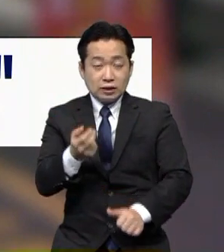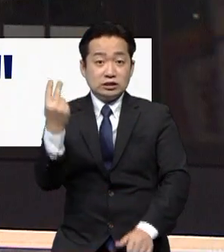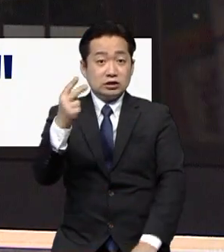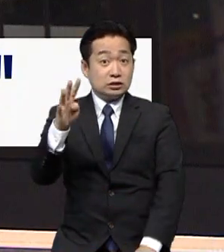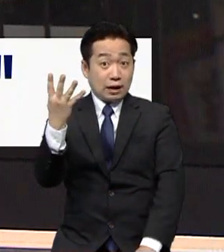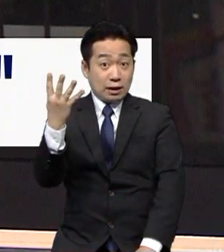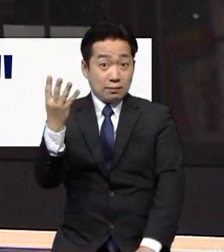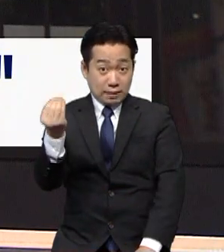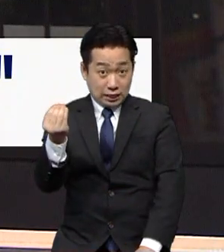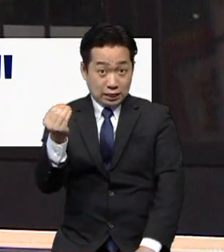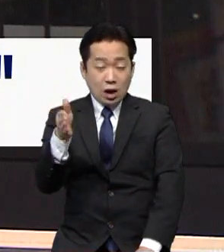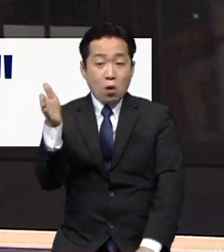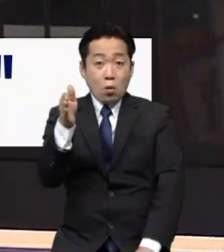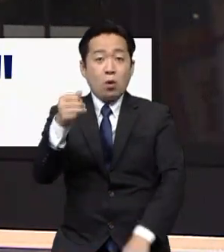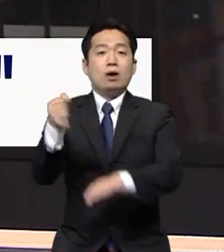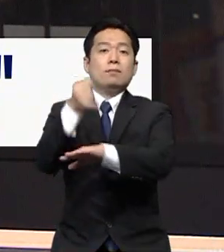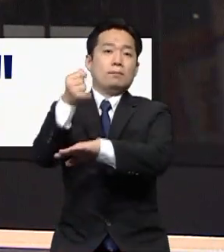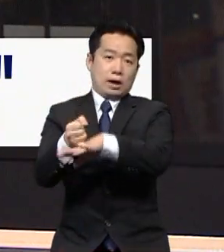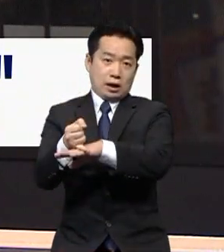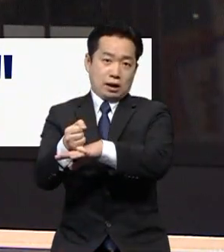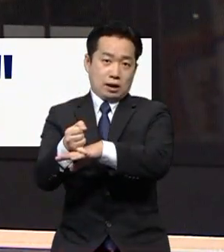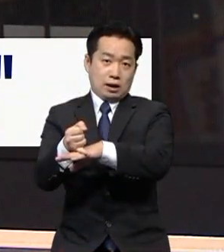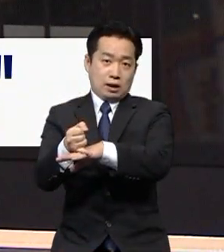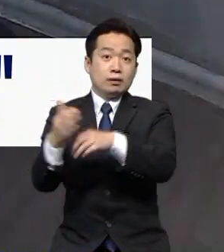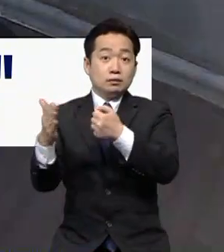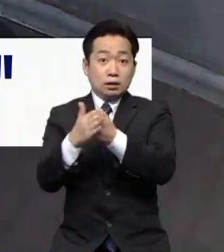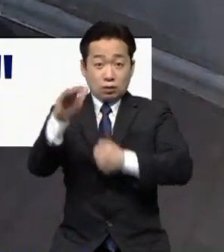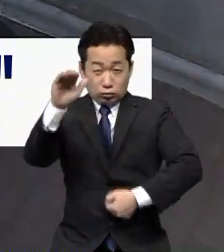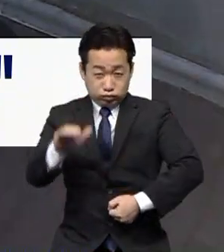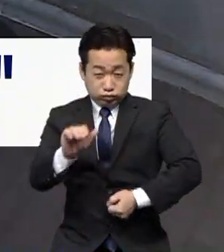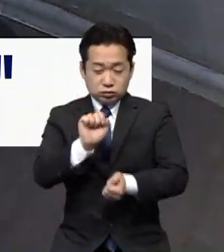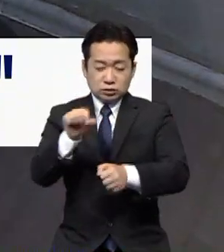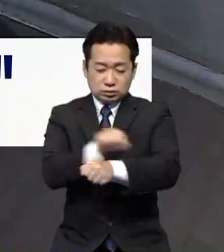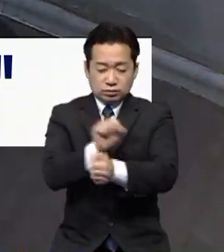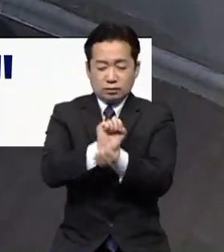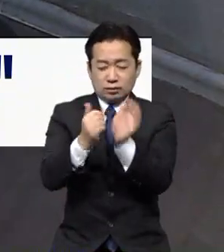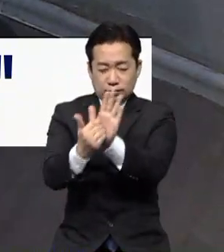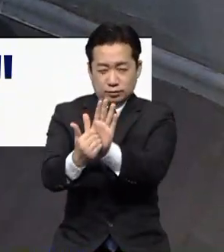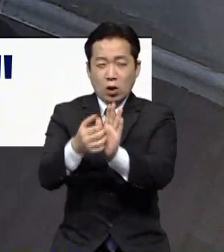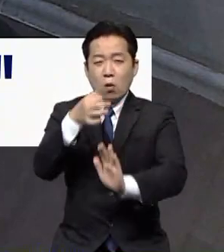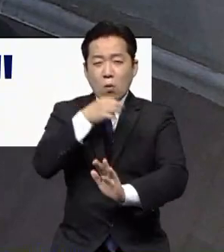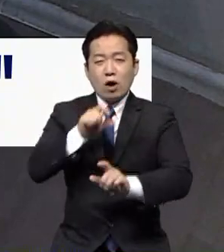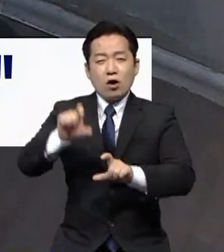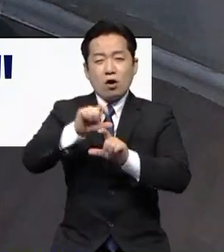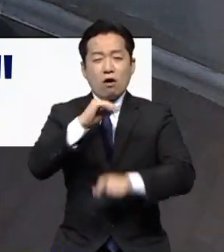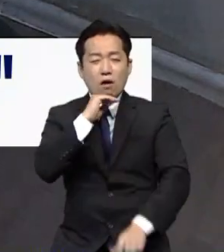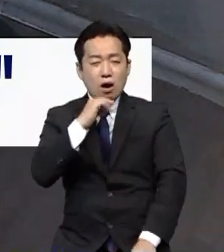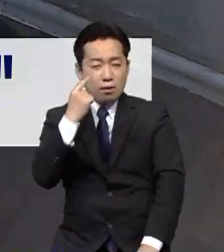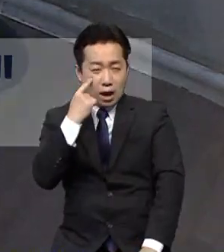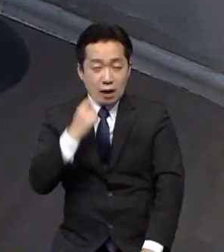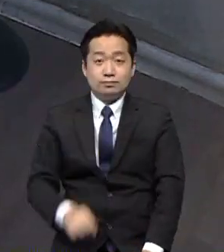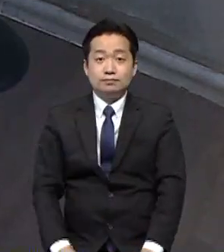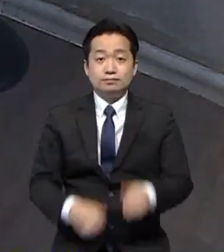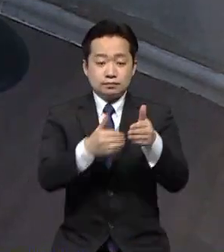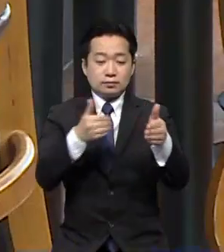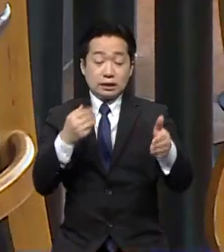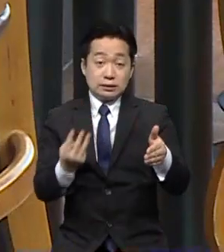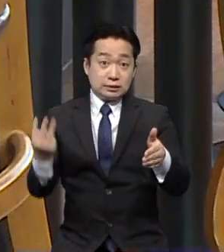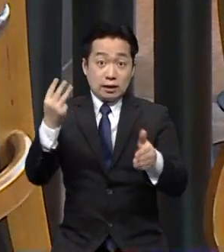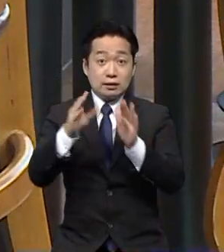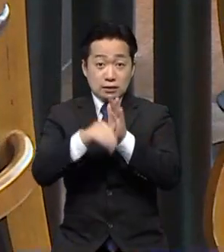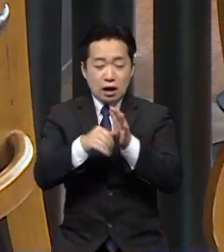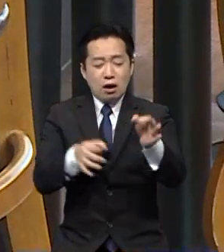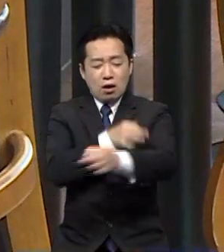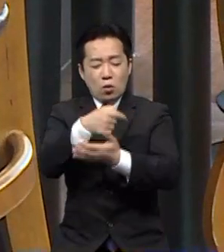건으로 최저 수준을 기록했다며 특별 방역 대책의 효과를 좀 더 지켜보기로 한 겁니다. 3단계 격상 시입을